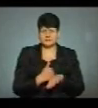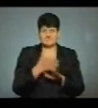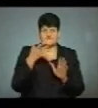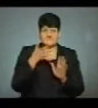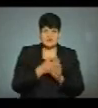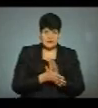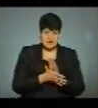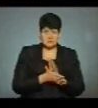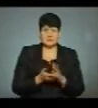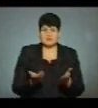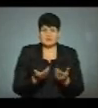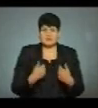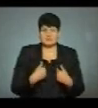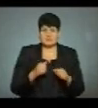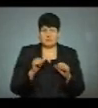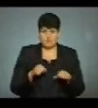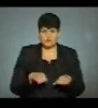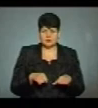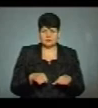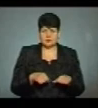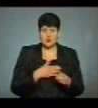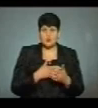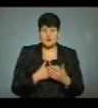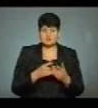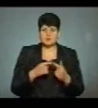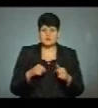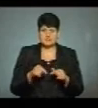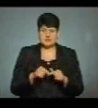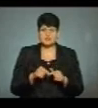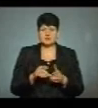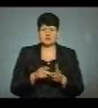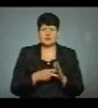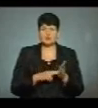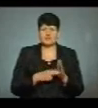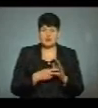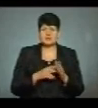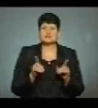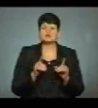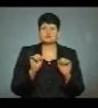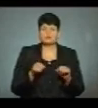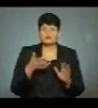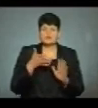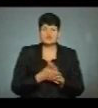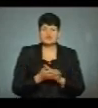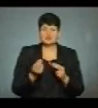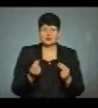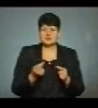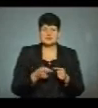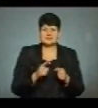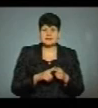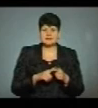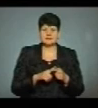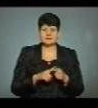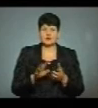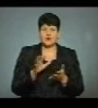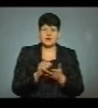витратами, на які ми можемо, щоб громадські організації, які щоб себе планували, на що вони можуть витрачати кошти, це на